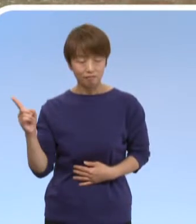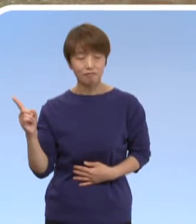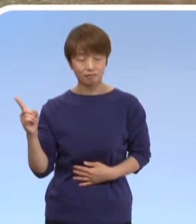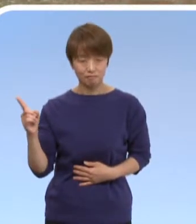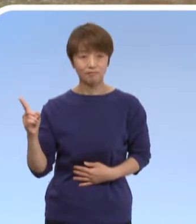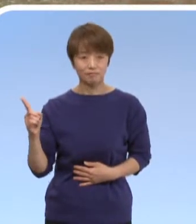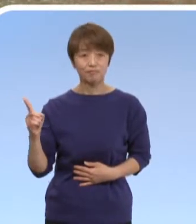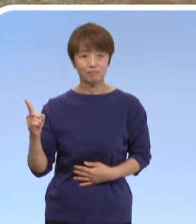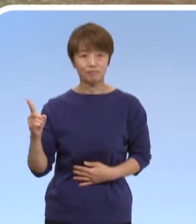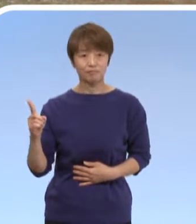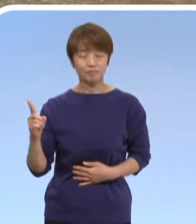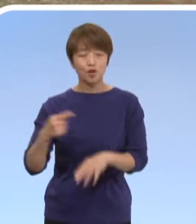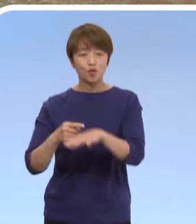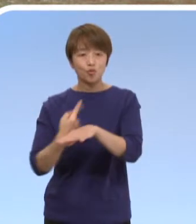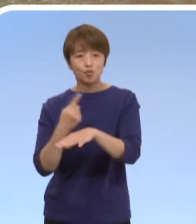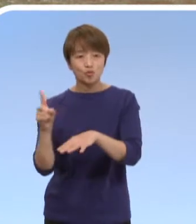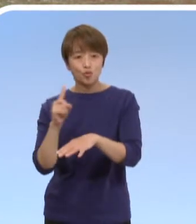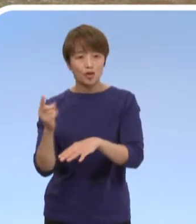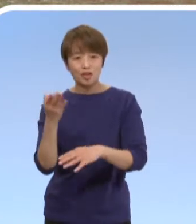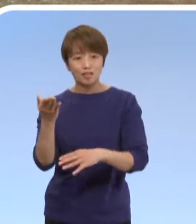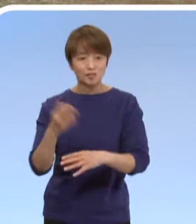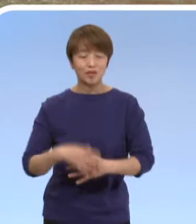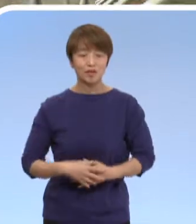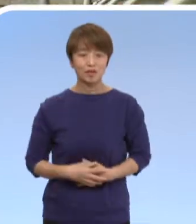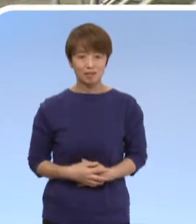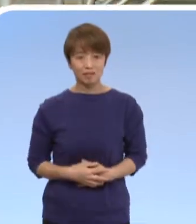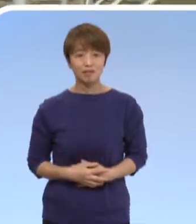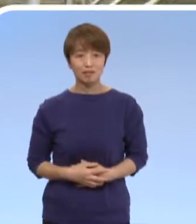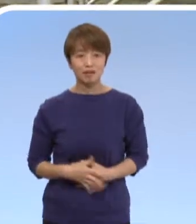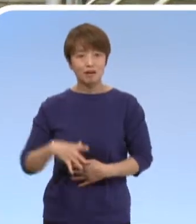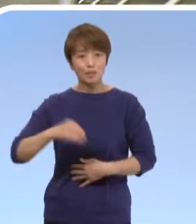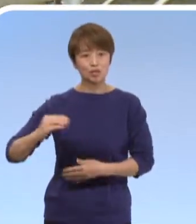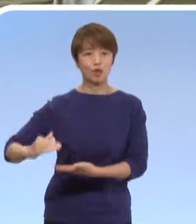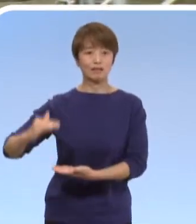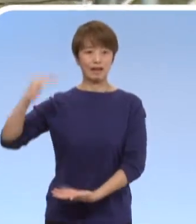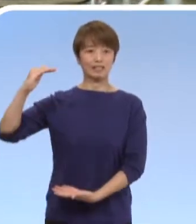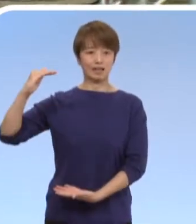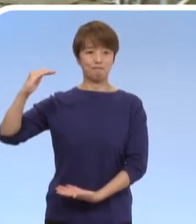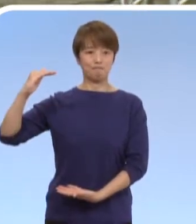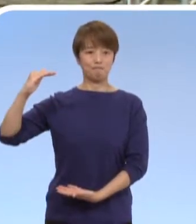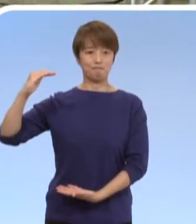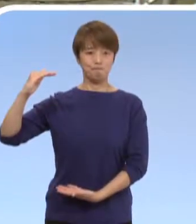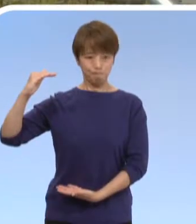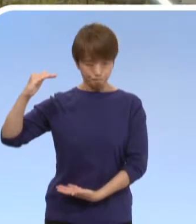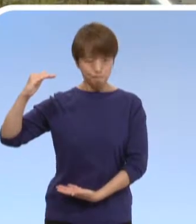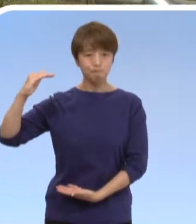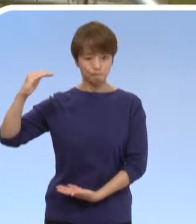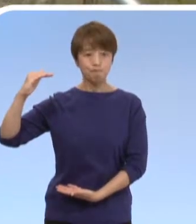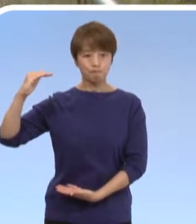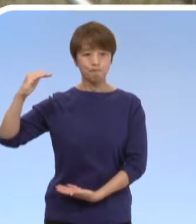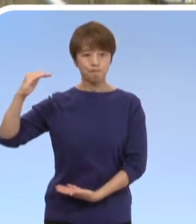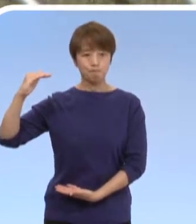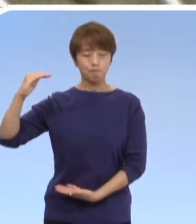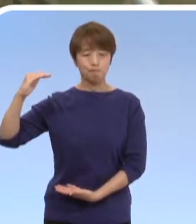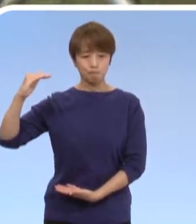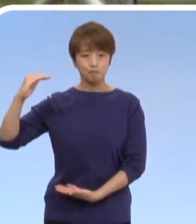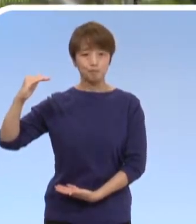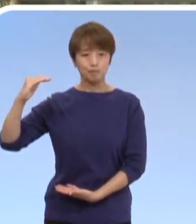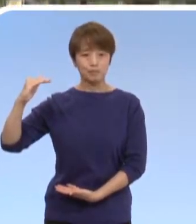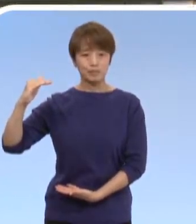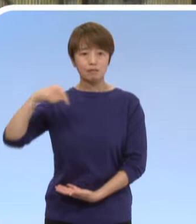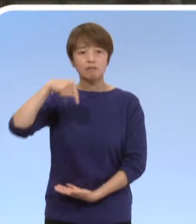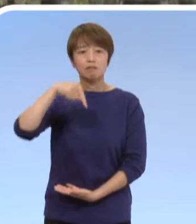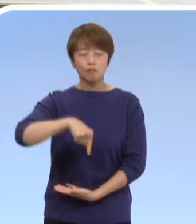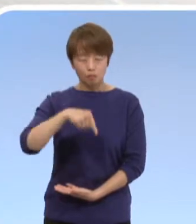こちらの太陽光パネルの特徴っていうのは、 まずは高さですね。 この結構高いですね。 高いです